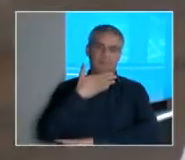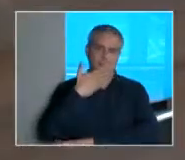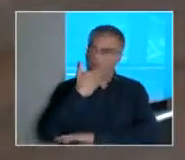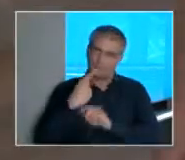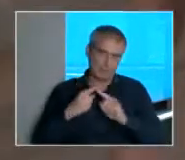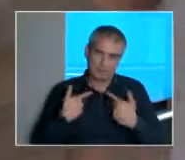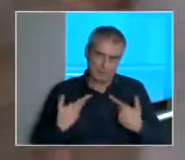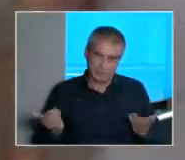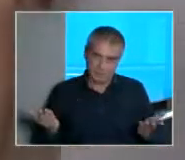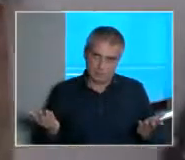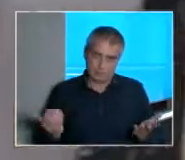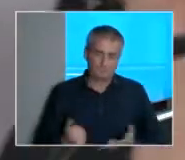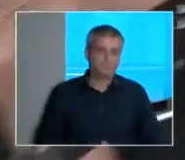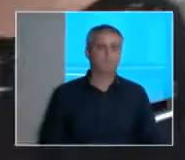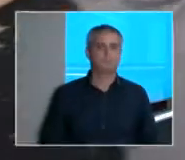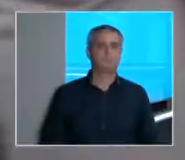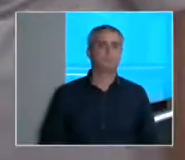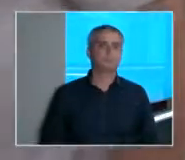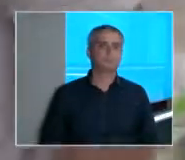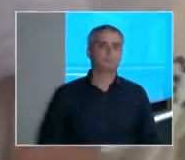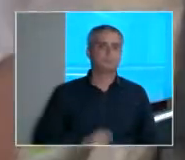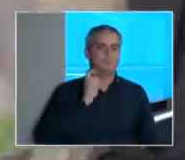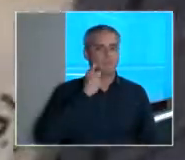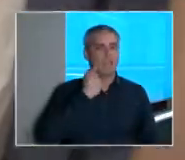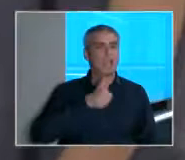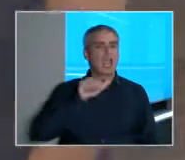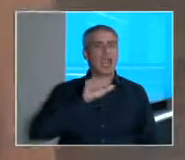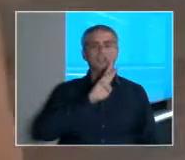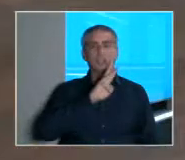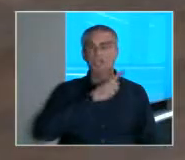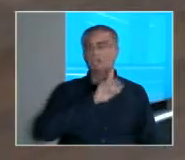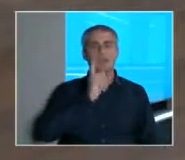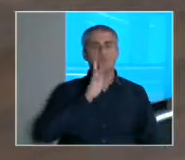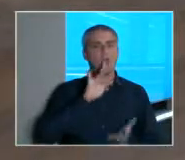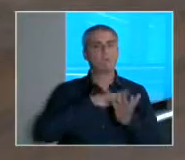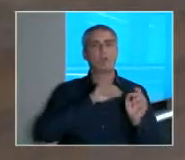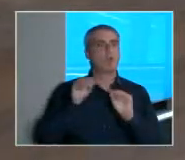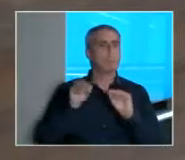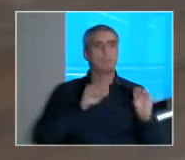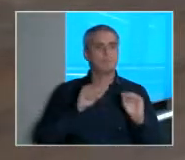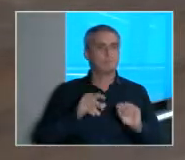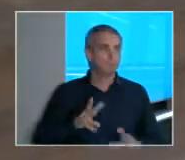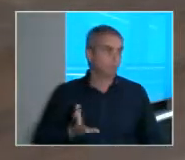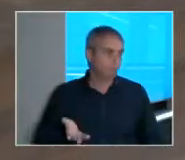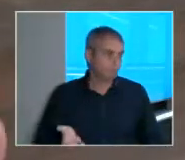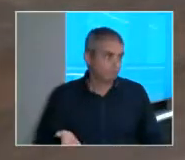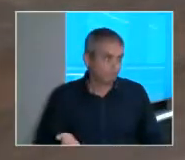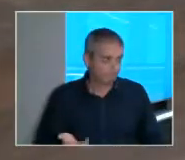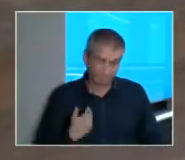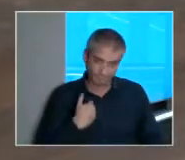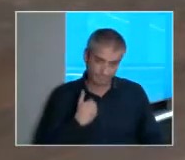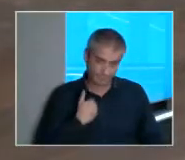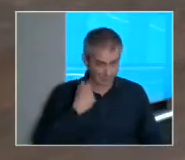מדינה אחרת. ואילת שקד, איפה לדעתך היא צריכה למצוא את מקומה? תשמע,